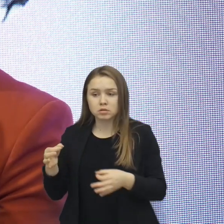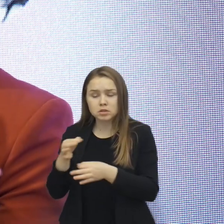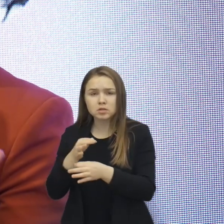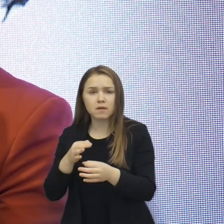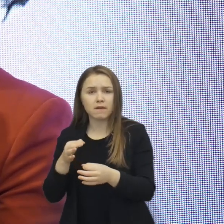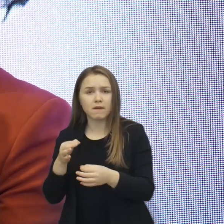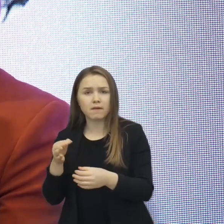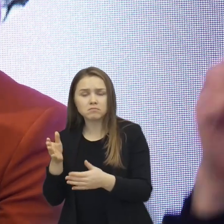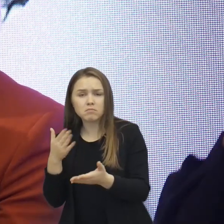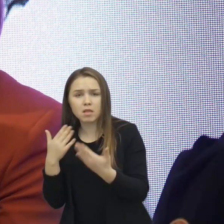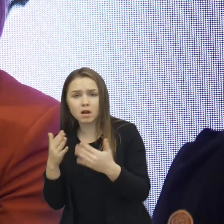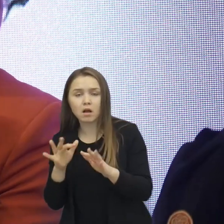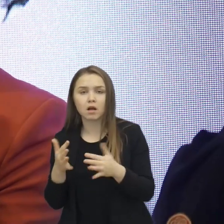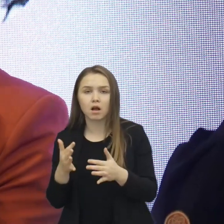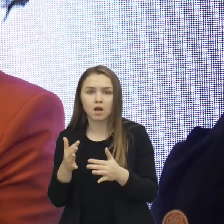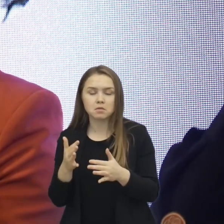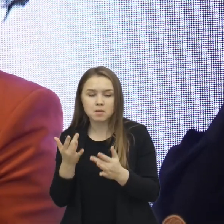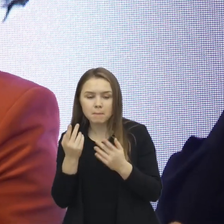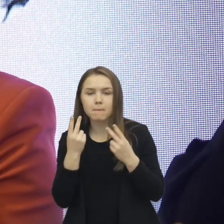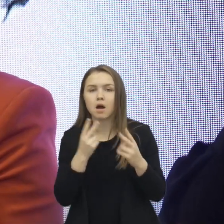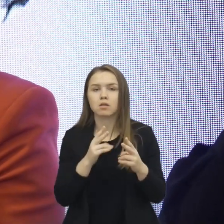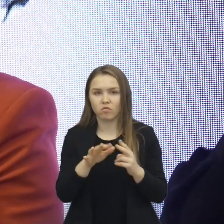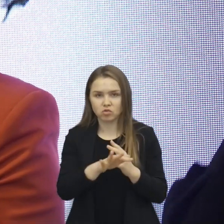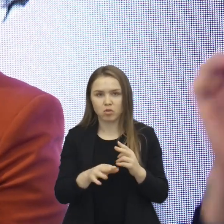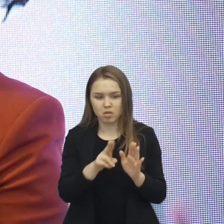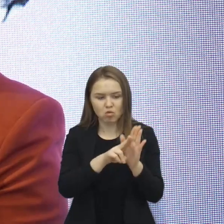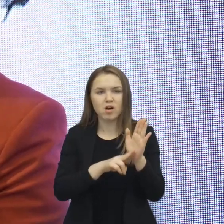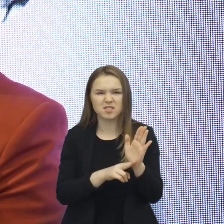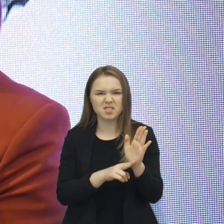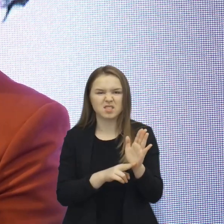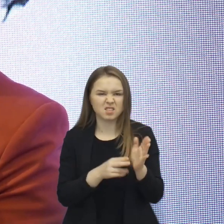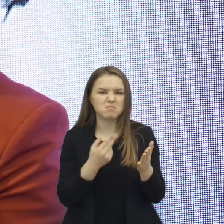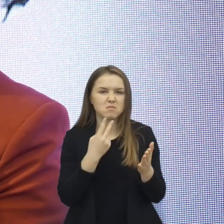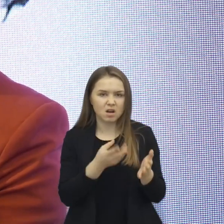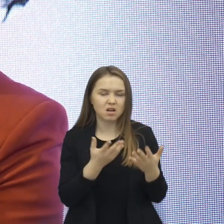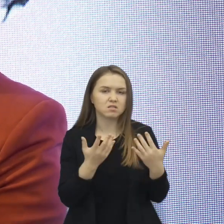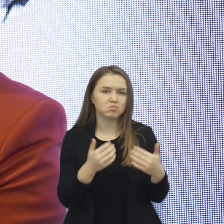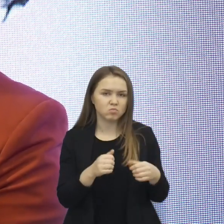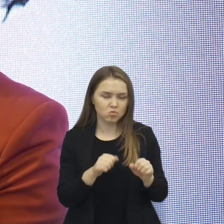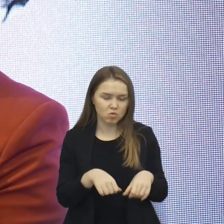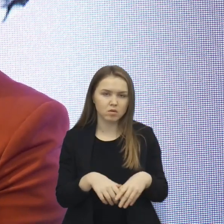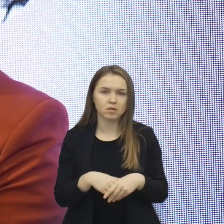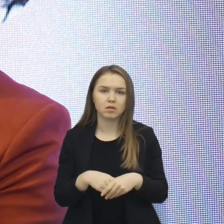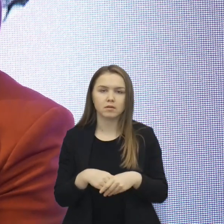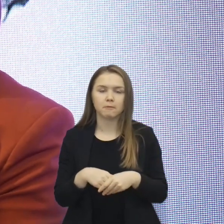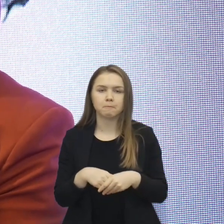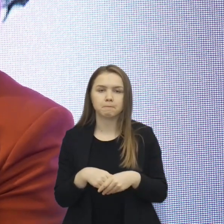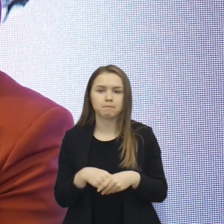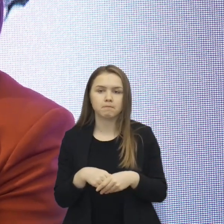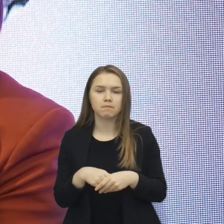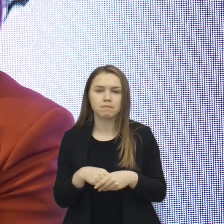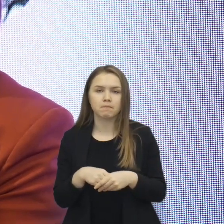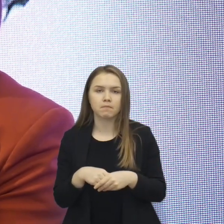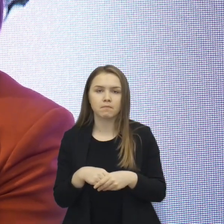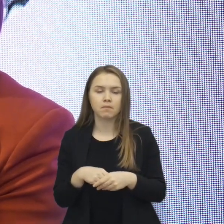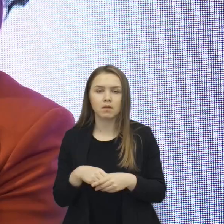nuostatose. Nors kartais visuomenės nuostatos parodo šiek tiek gal ir net geresnį paveikslą, negu yra iš tikrųjų. Taip kartais atsitinka ir